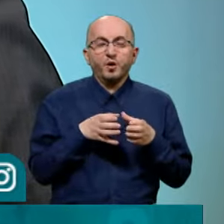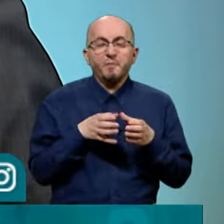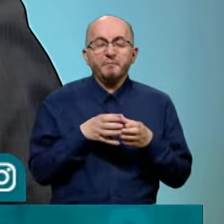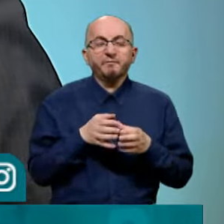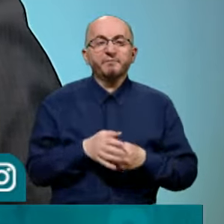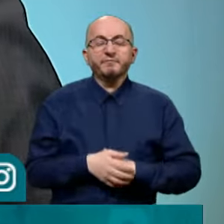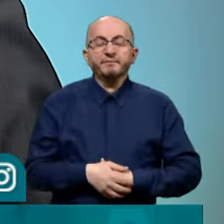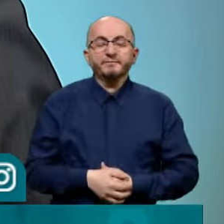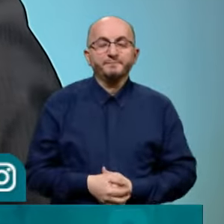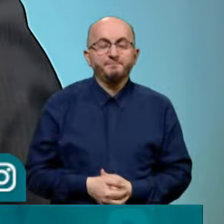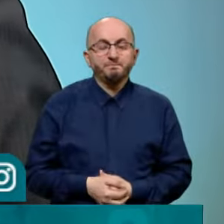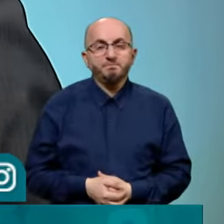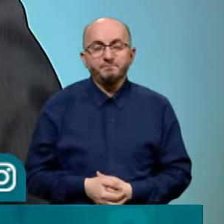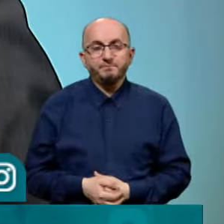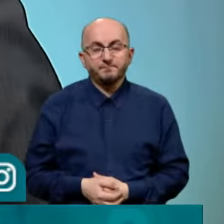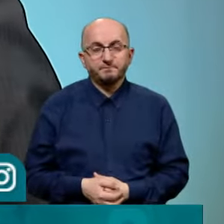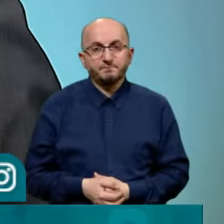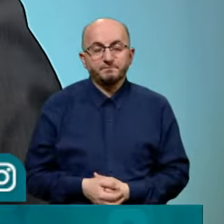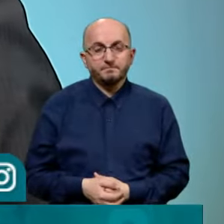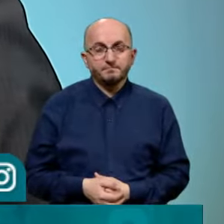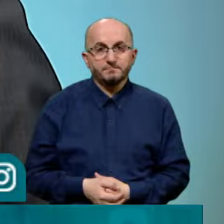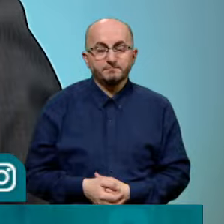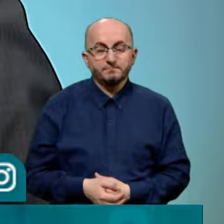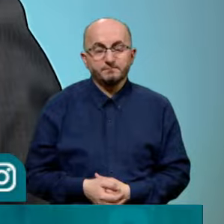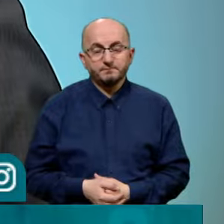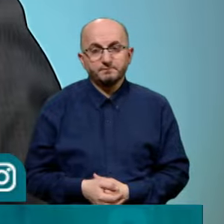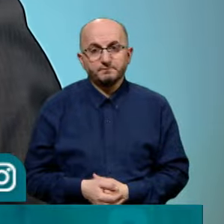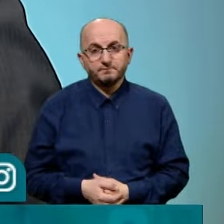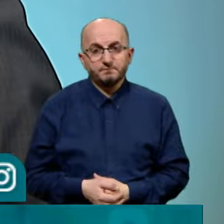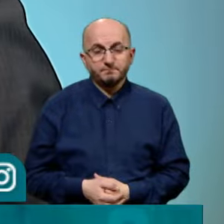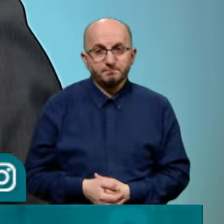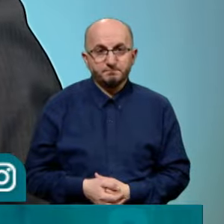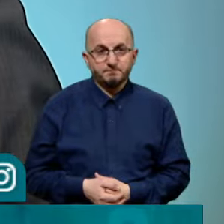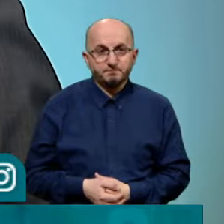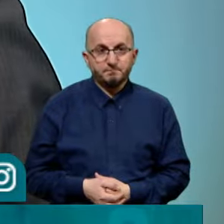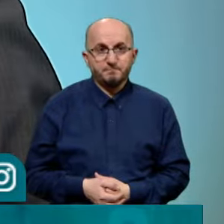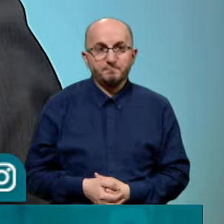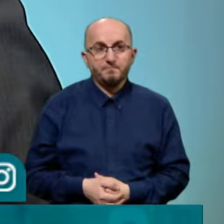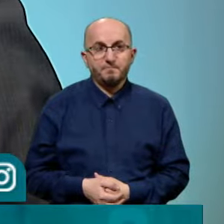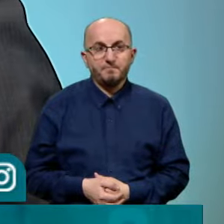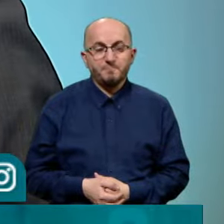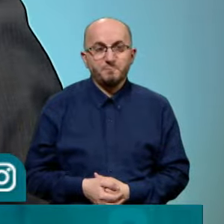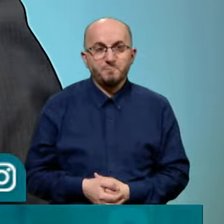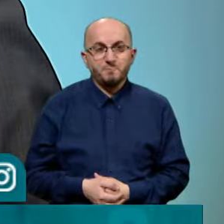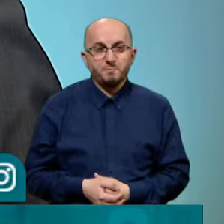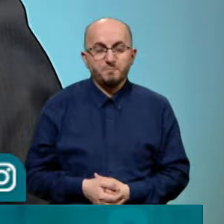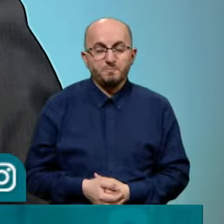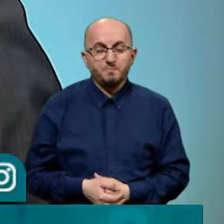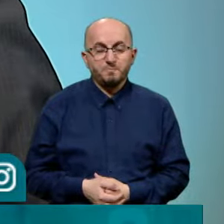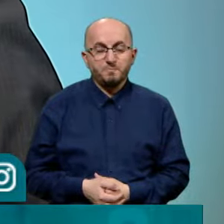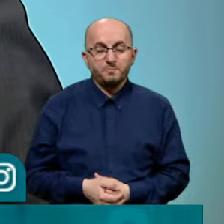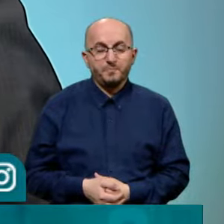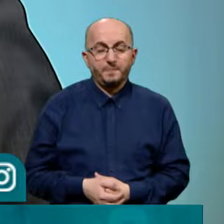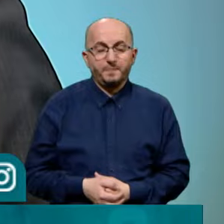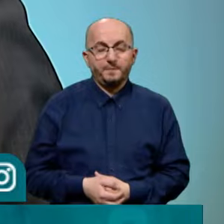La yahillu limra'atin tu'minu billahi vel yevmil ahiri en tusafira mesirete yevmin